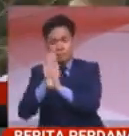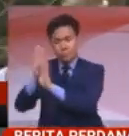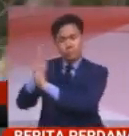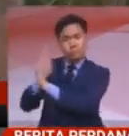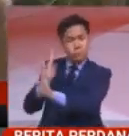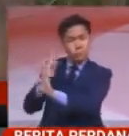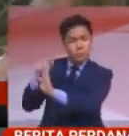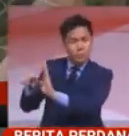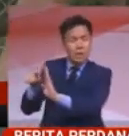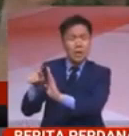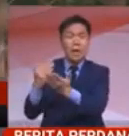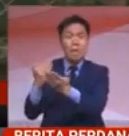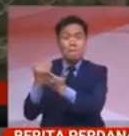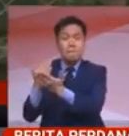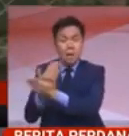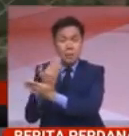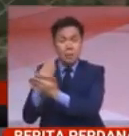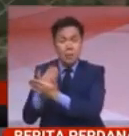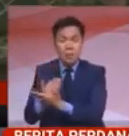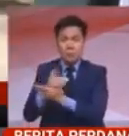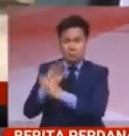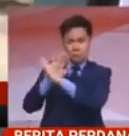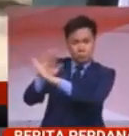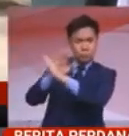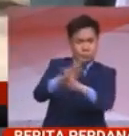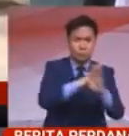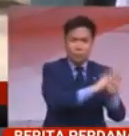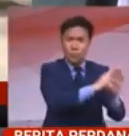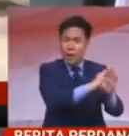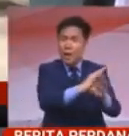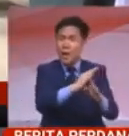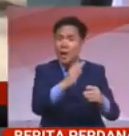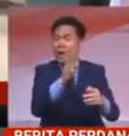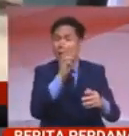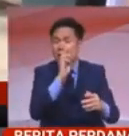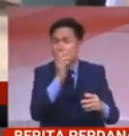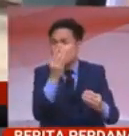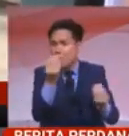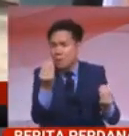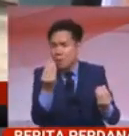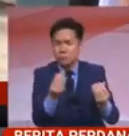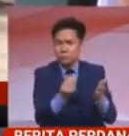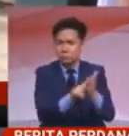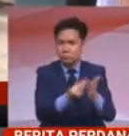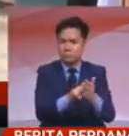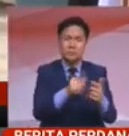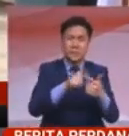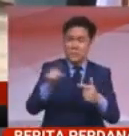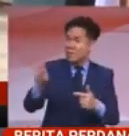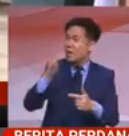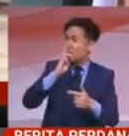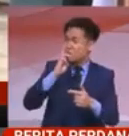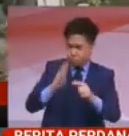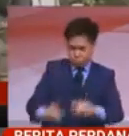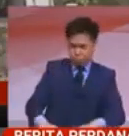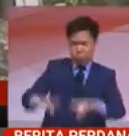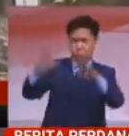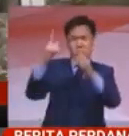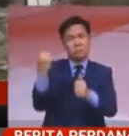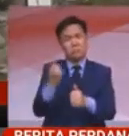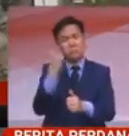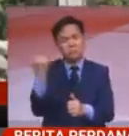kemudian ada beberapa tempat baru yang harus dibuat dan sebagainya. Penduduk berkata kejadian banjir di kawasan itu kerap